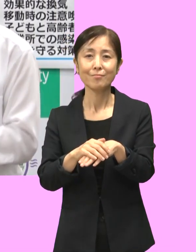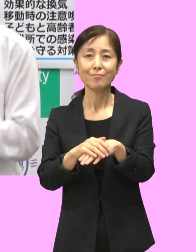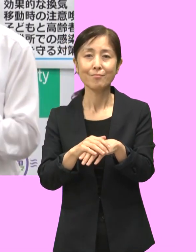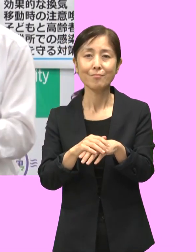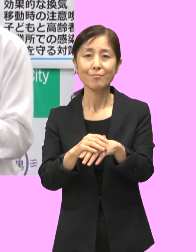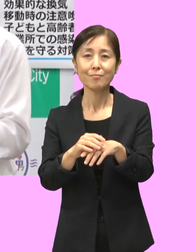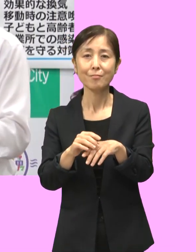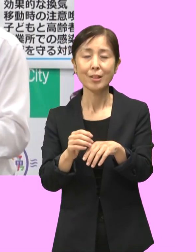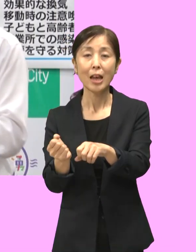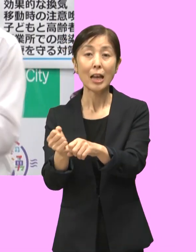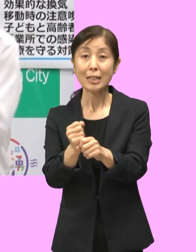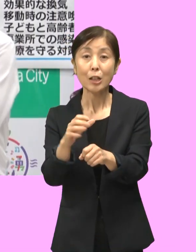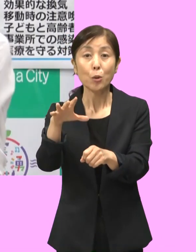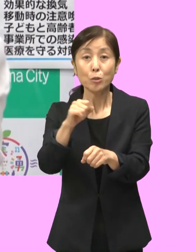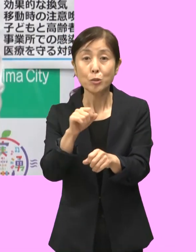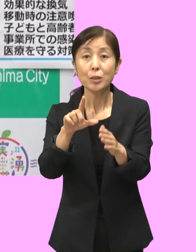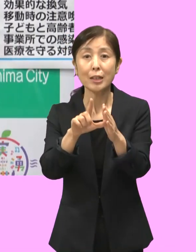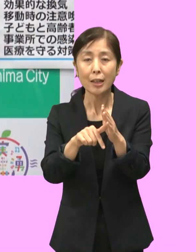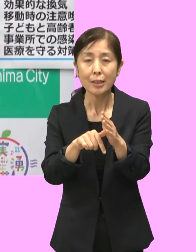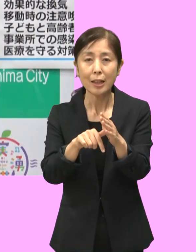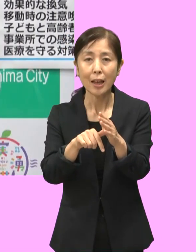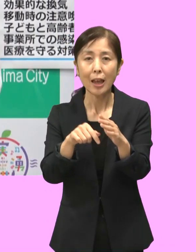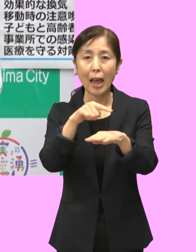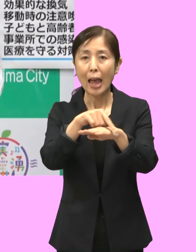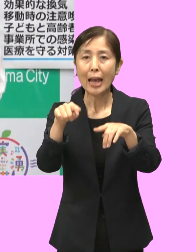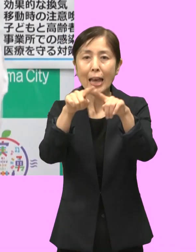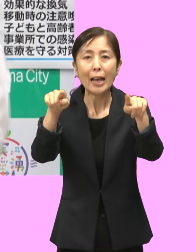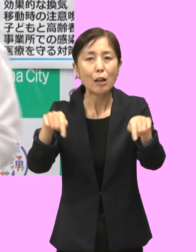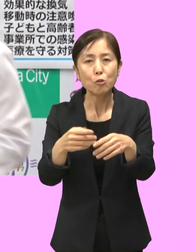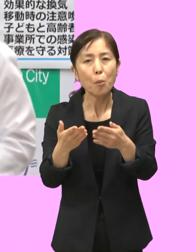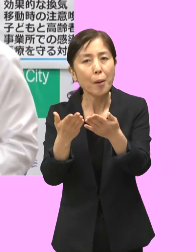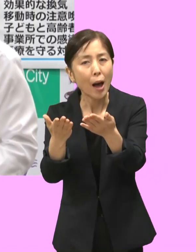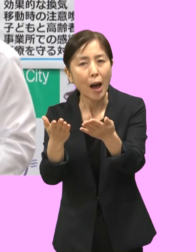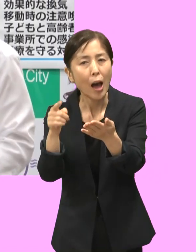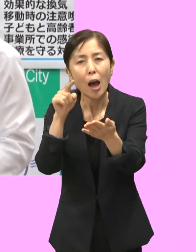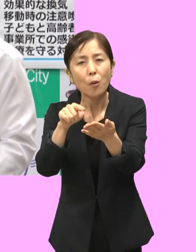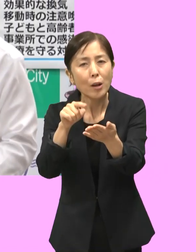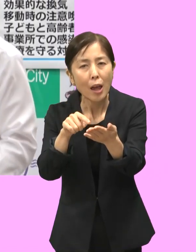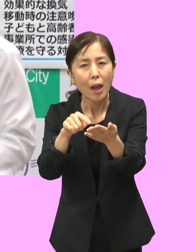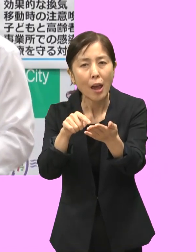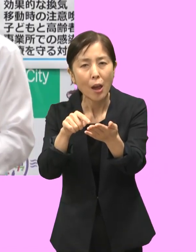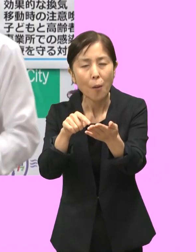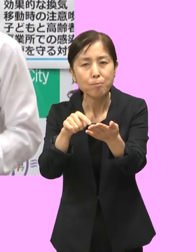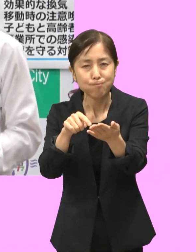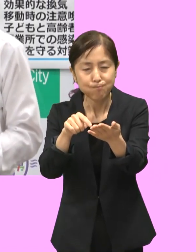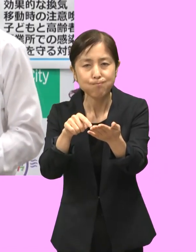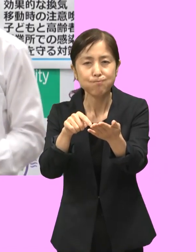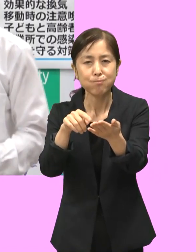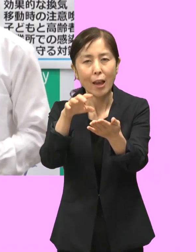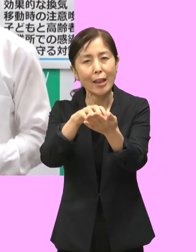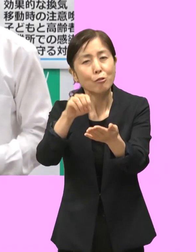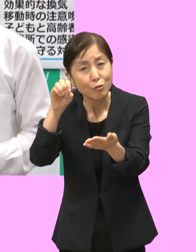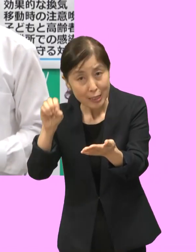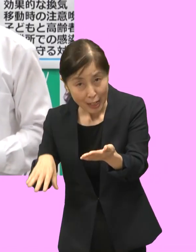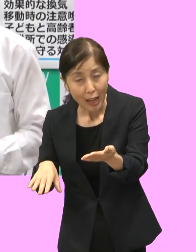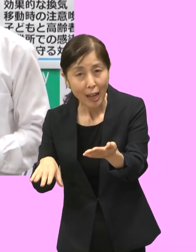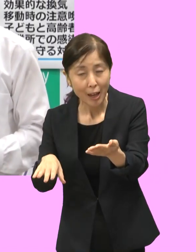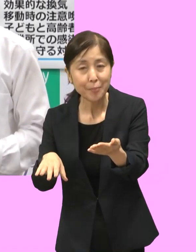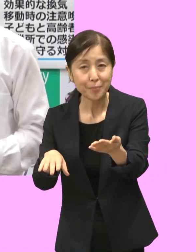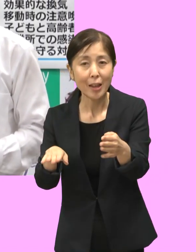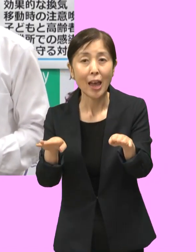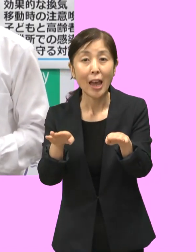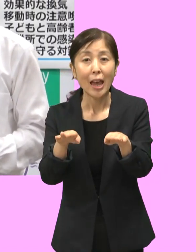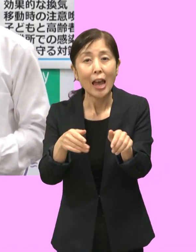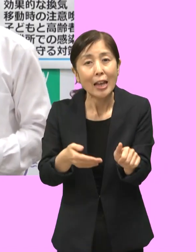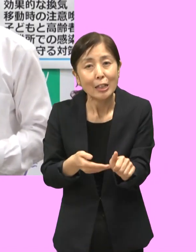再度取得にあたって何度もこう出さなきゃいけないというようなことを、まあ、なくして育児休